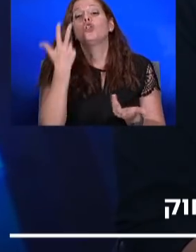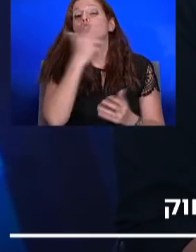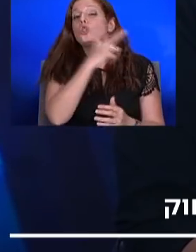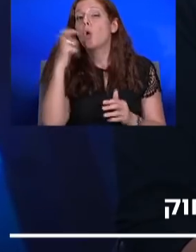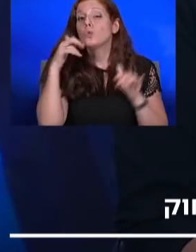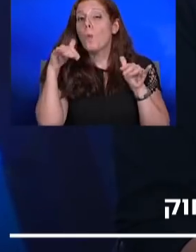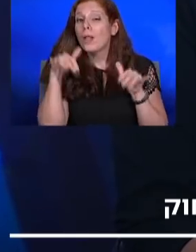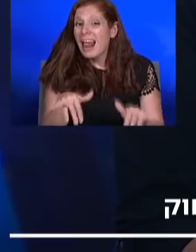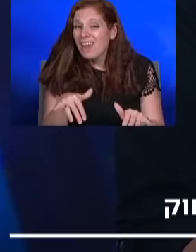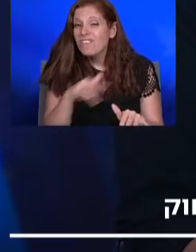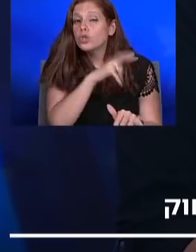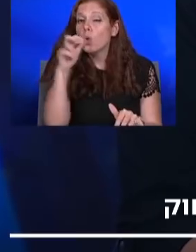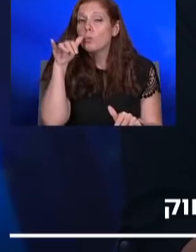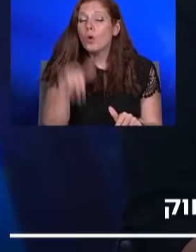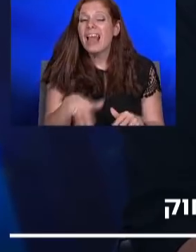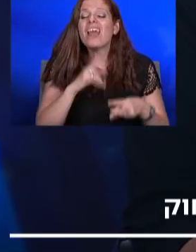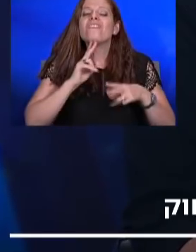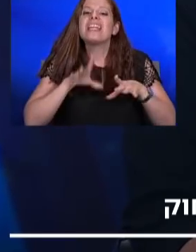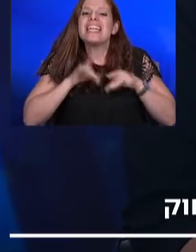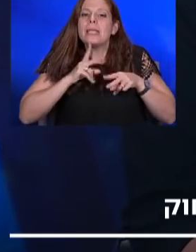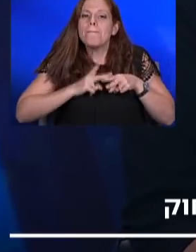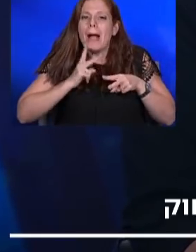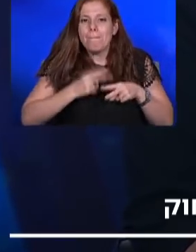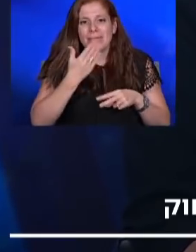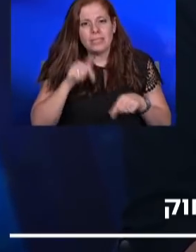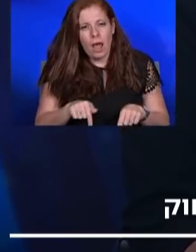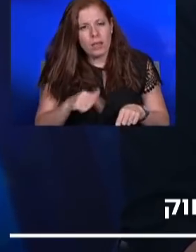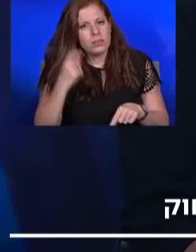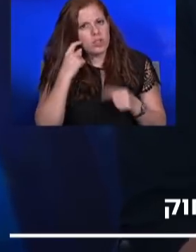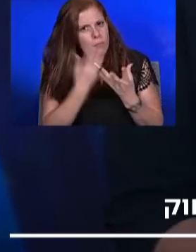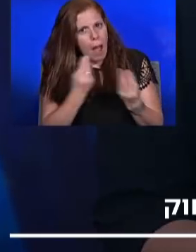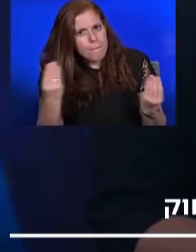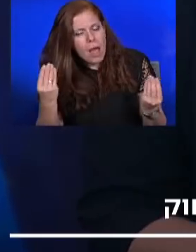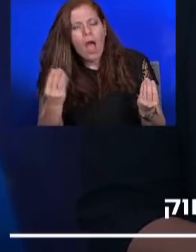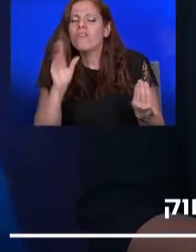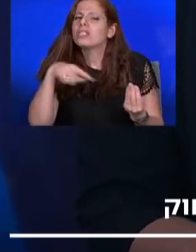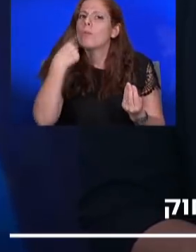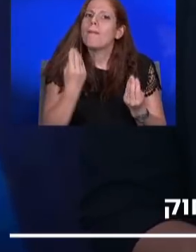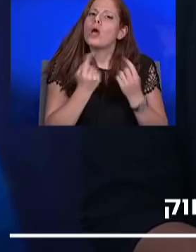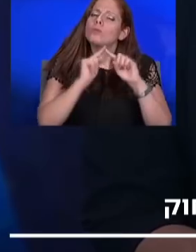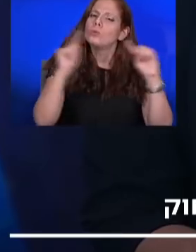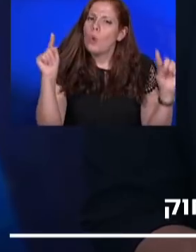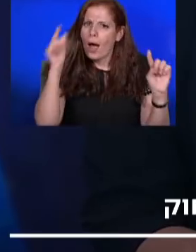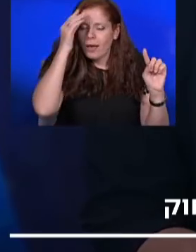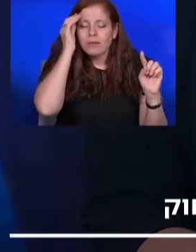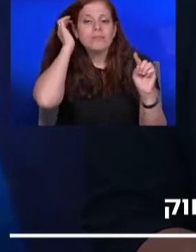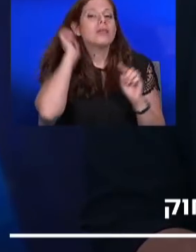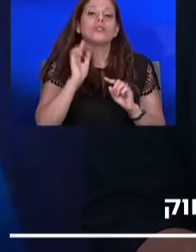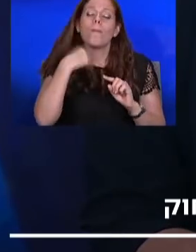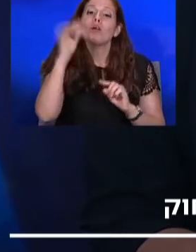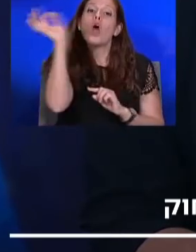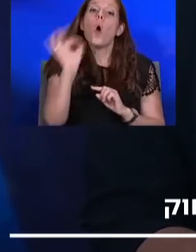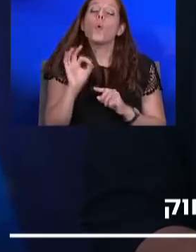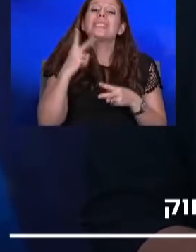300,000 נדבקים בישראל. זה נשמע הרבה, אבל זה גם אומר משהו אחר, שאחוז החולים הקשים והמתים